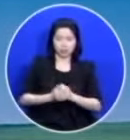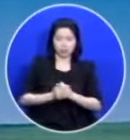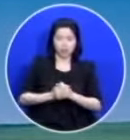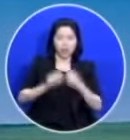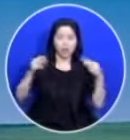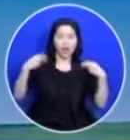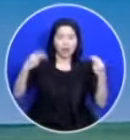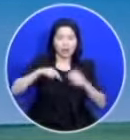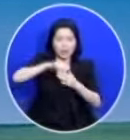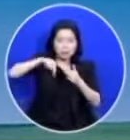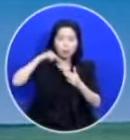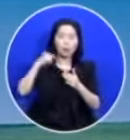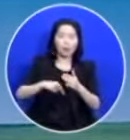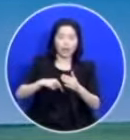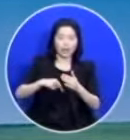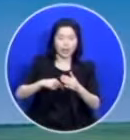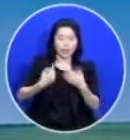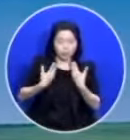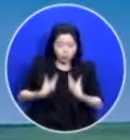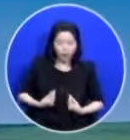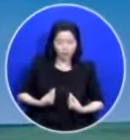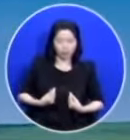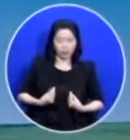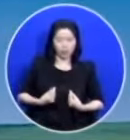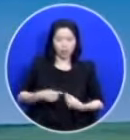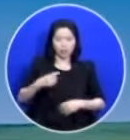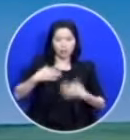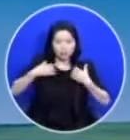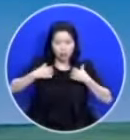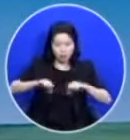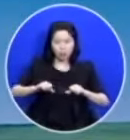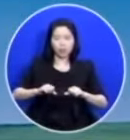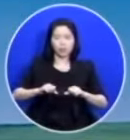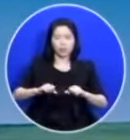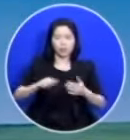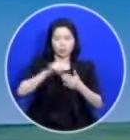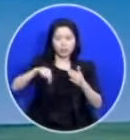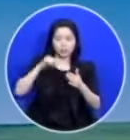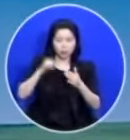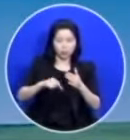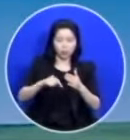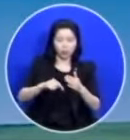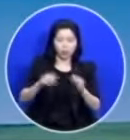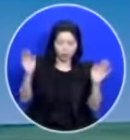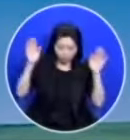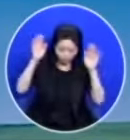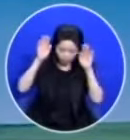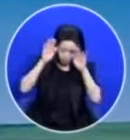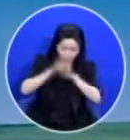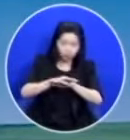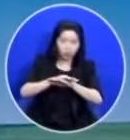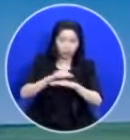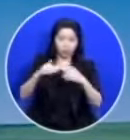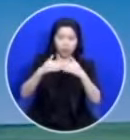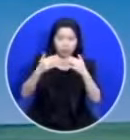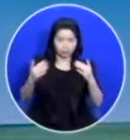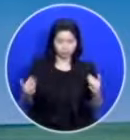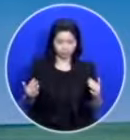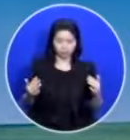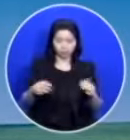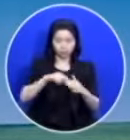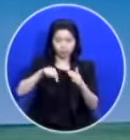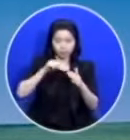엘리야 내면 속에 좌절과 절망과 낙망 속에 그 어두컴컴한 동굴 속에 웅크리고